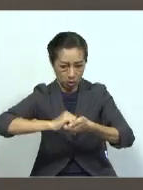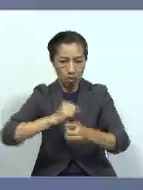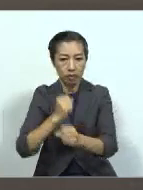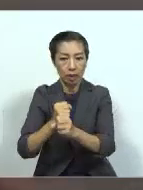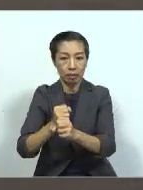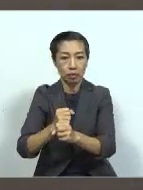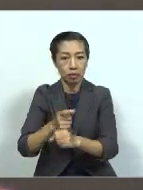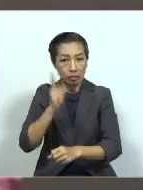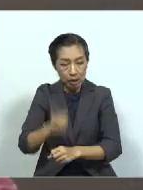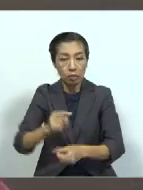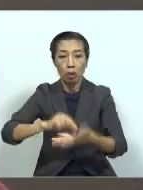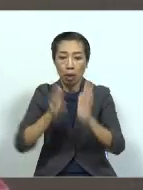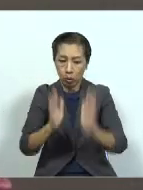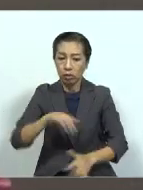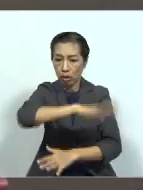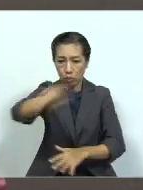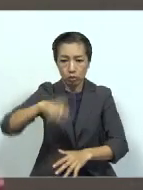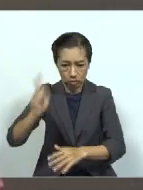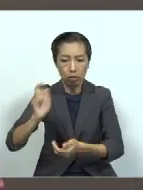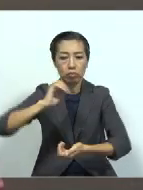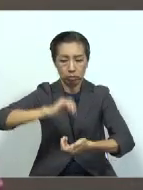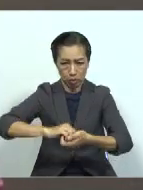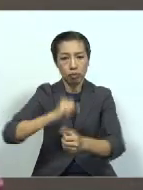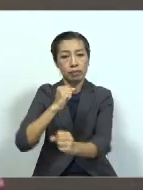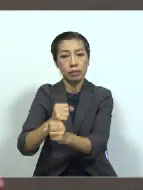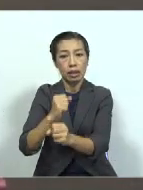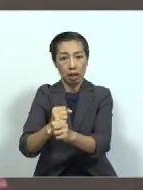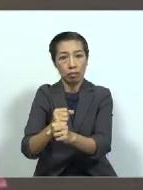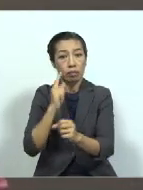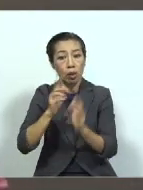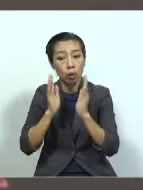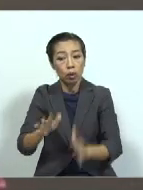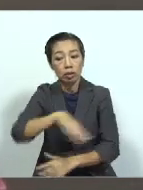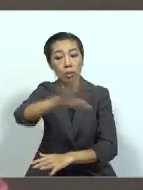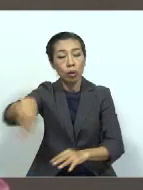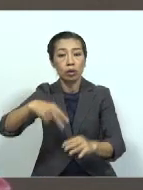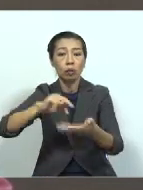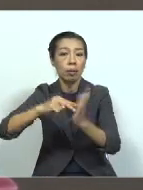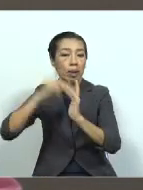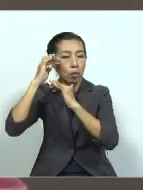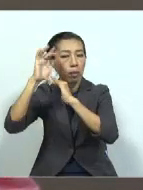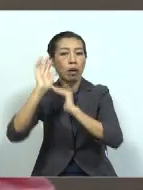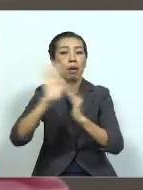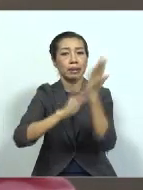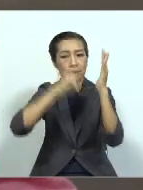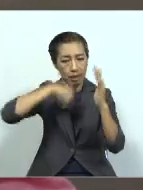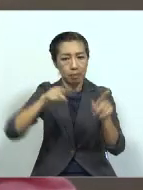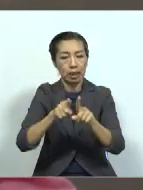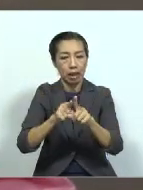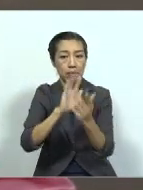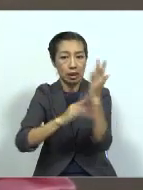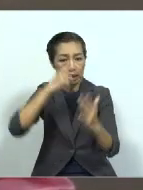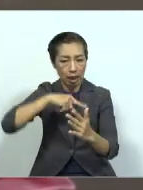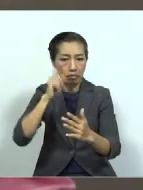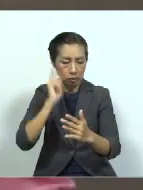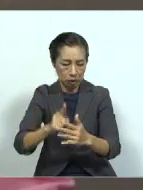จะเป็นความจริงได้ทุกคนต้องมาช่วยกันนะครับพี่น้องประชาชนทุกคนก็คือความหวังของประเทศไทยประเทศไทยที่จะต้องดีกว่าเดิมดี